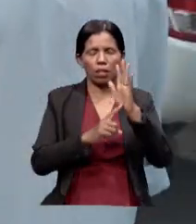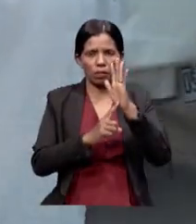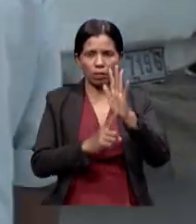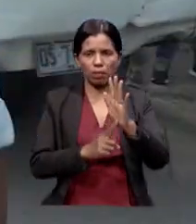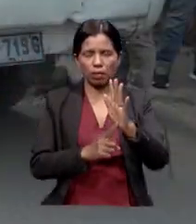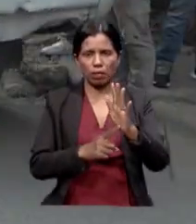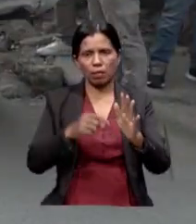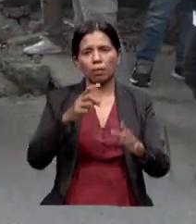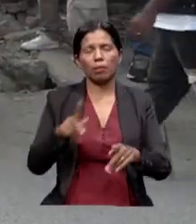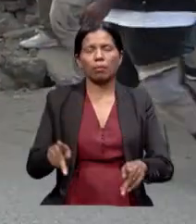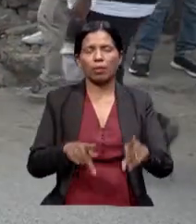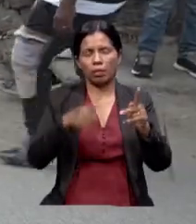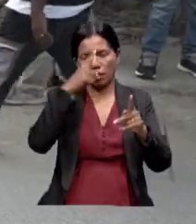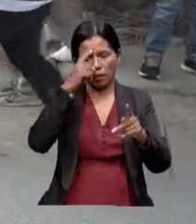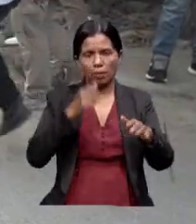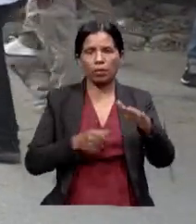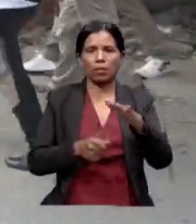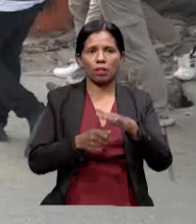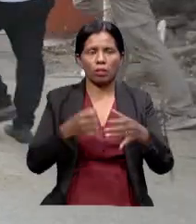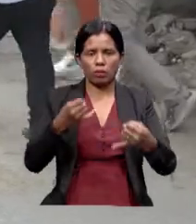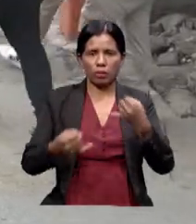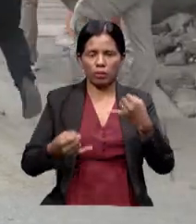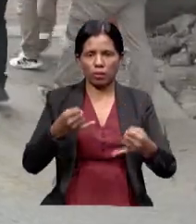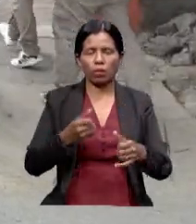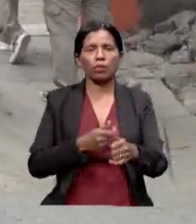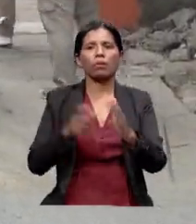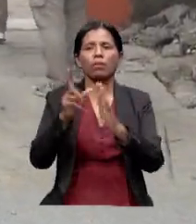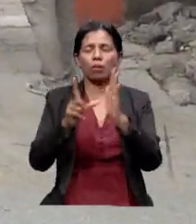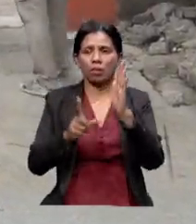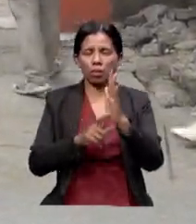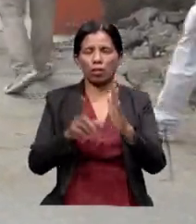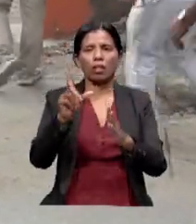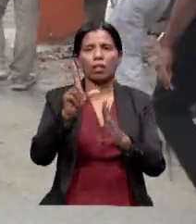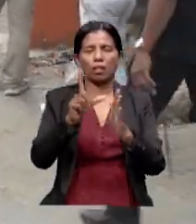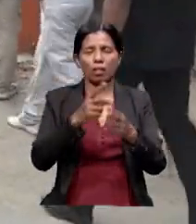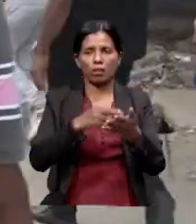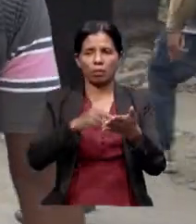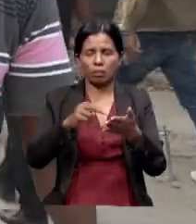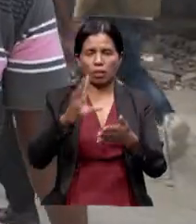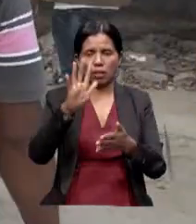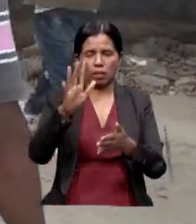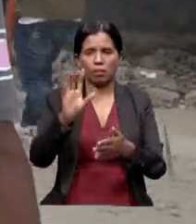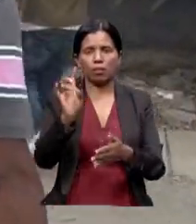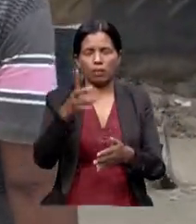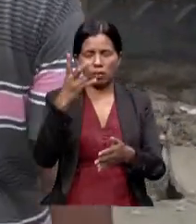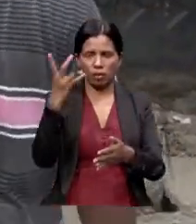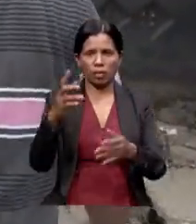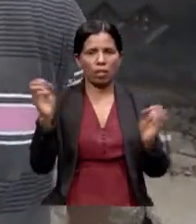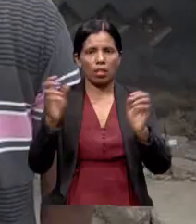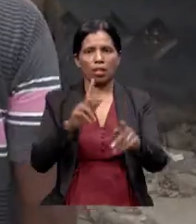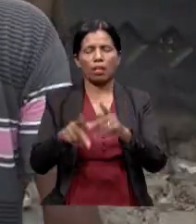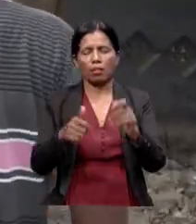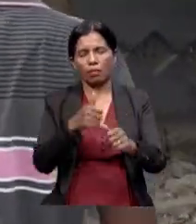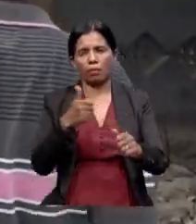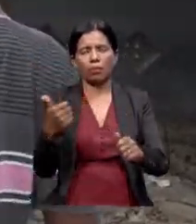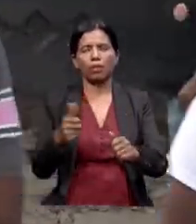ba publikum, tamba segredo justisa. Terle arma branca numero 5 bararing rua sanulur sin hitu, la autoriza ema civil